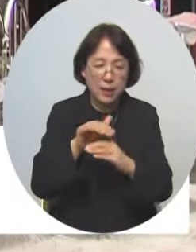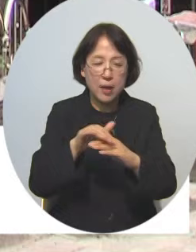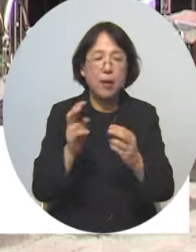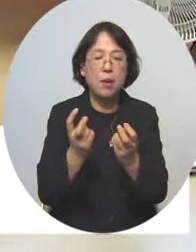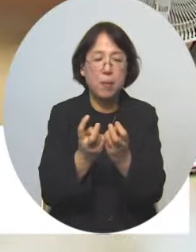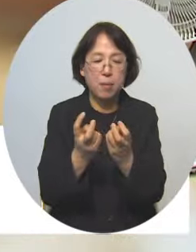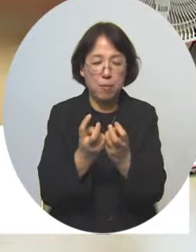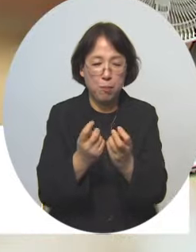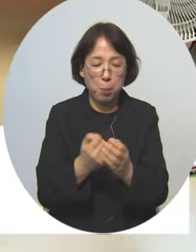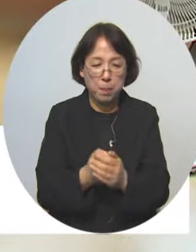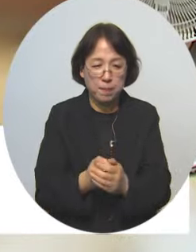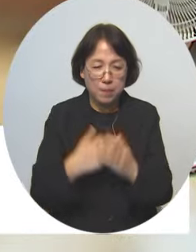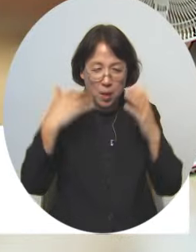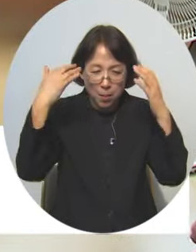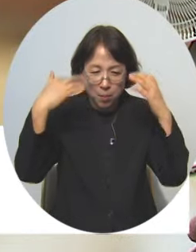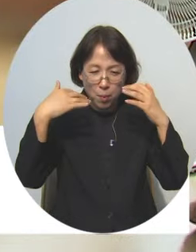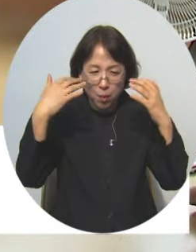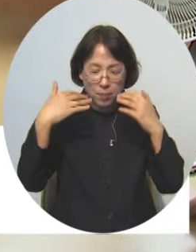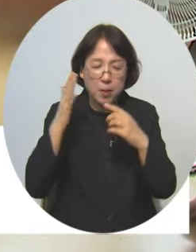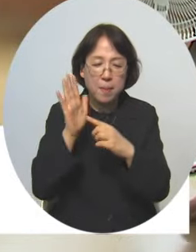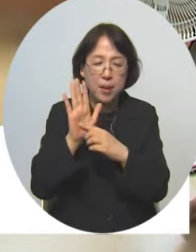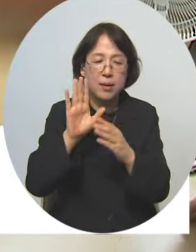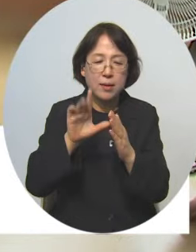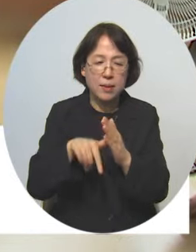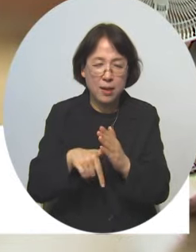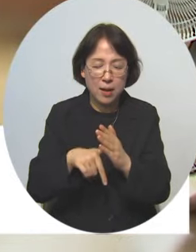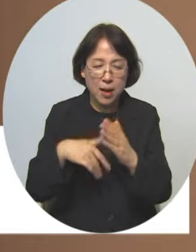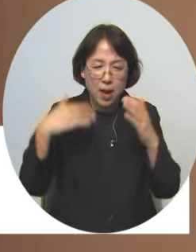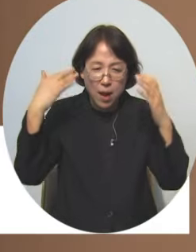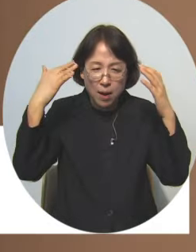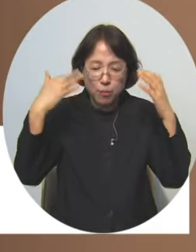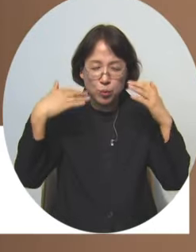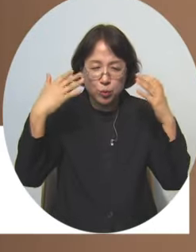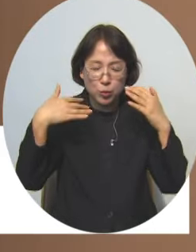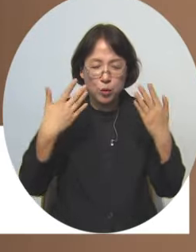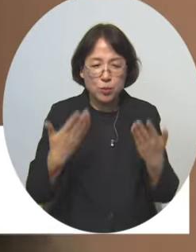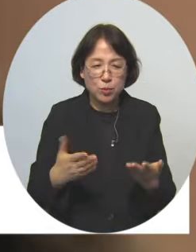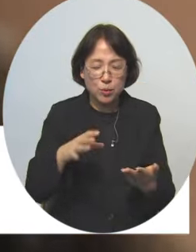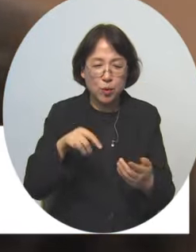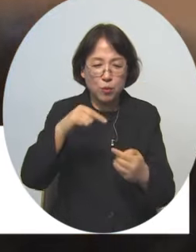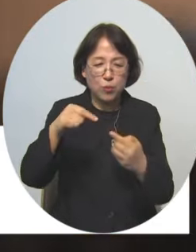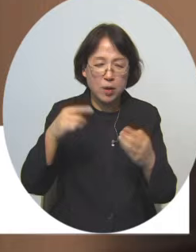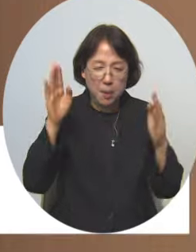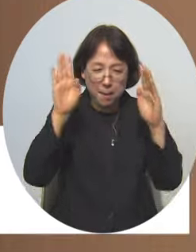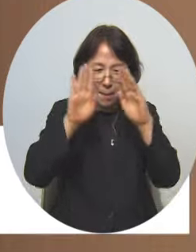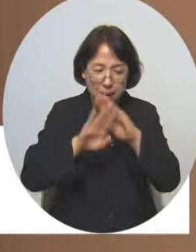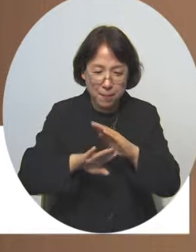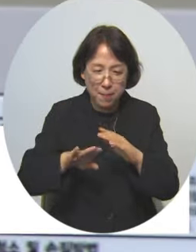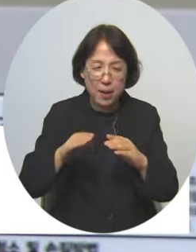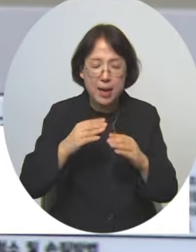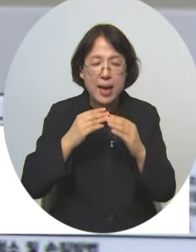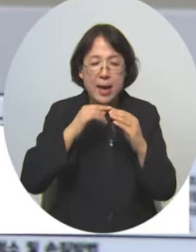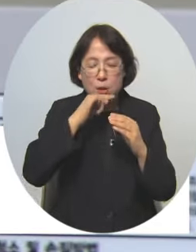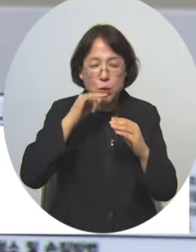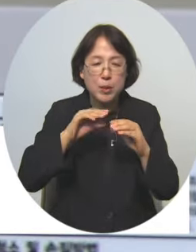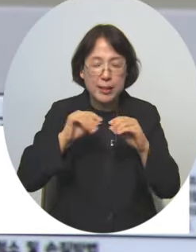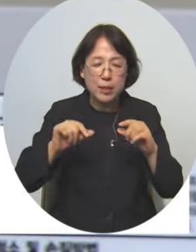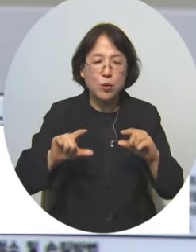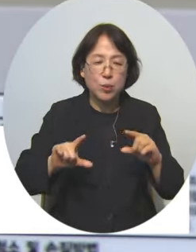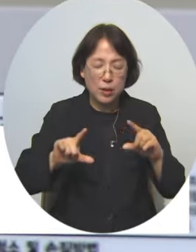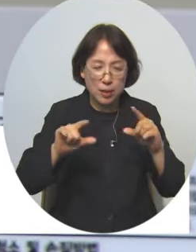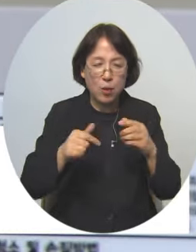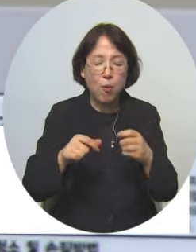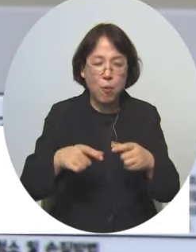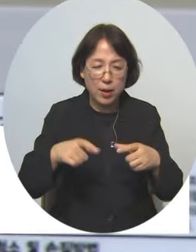마련했습니다. 폭염특보 발효 시 무더위 쉼터 운영 시간을 야간과 주말까지 확대하고 횡단보도 그늘막 등 폭염 저감